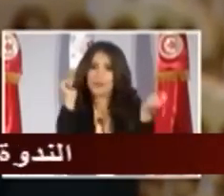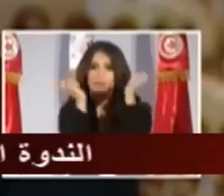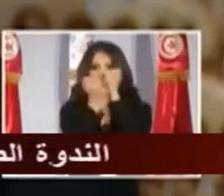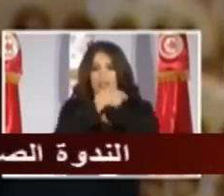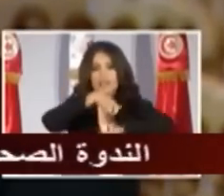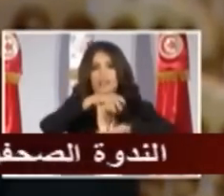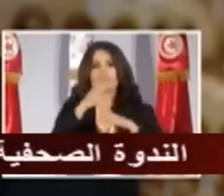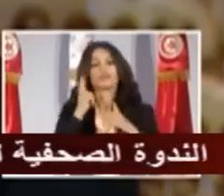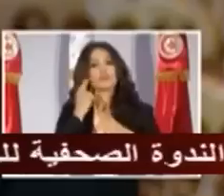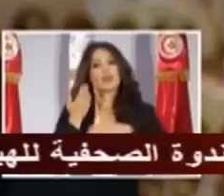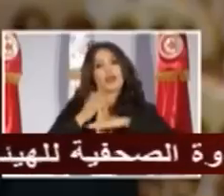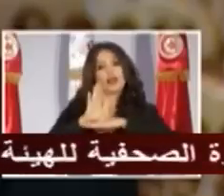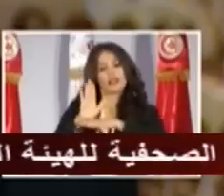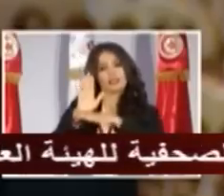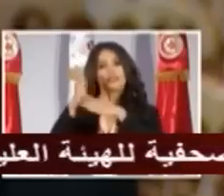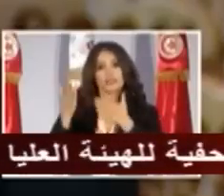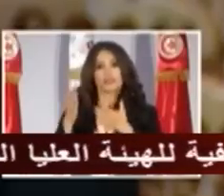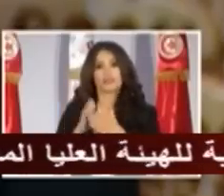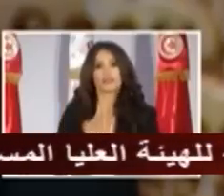قدمنا